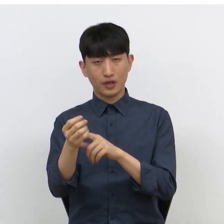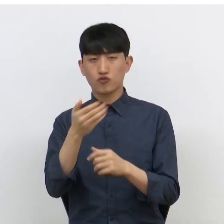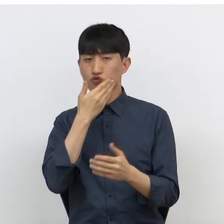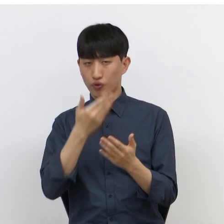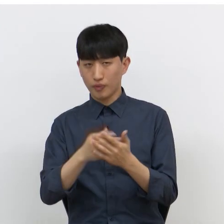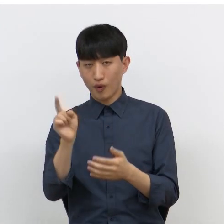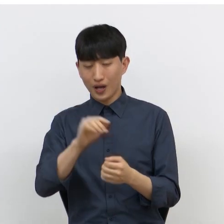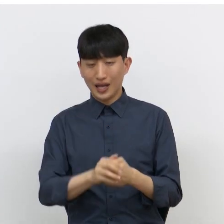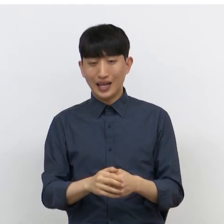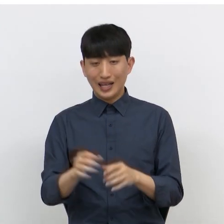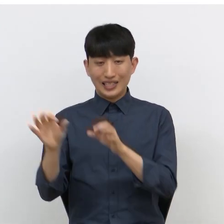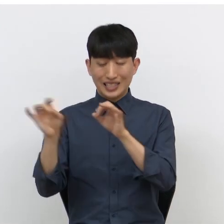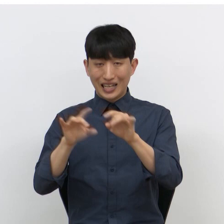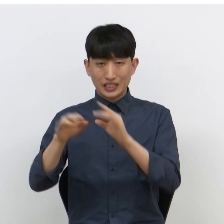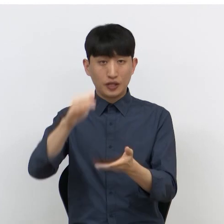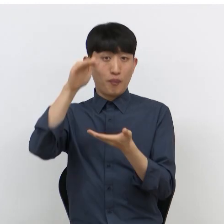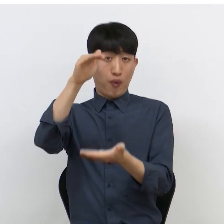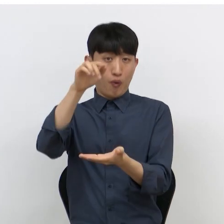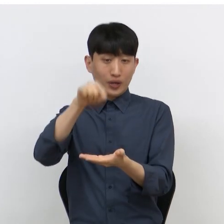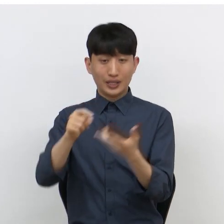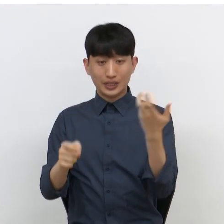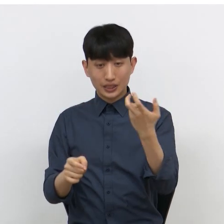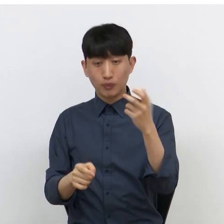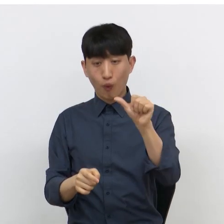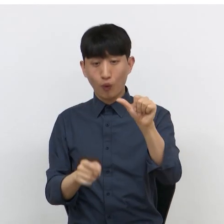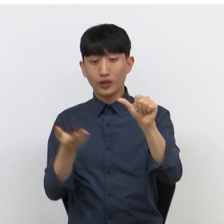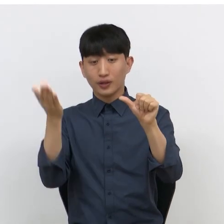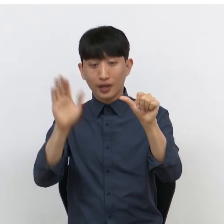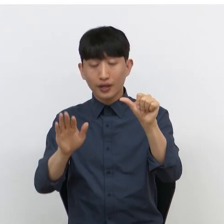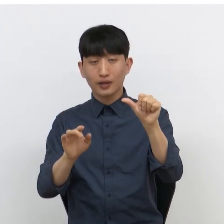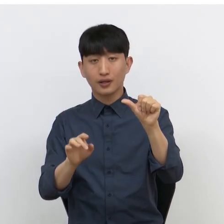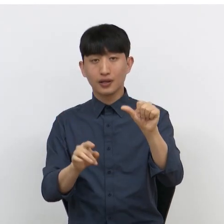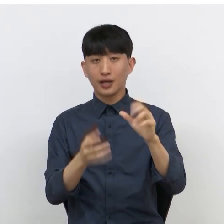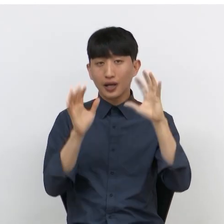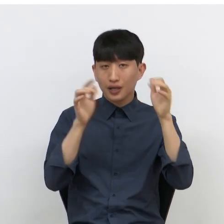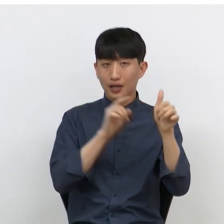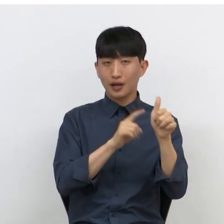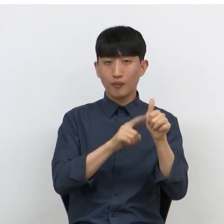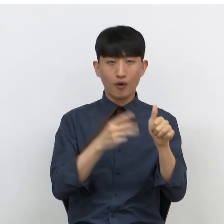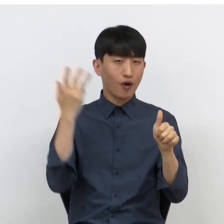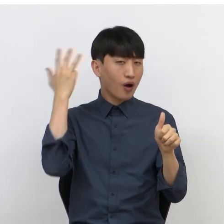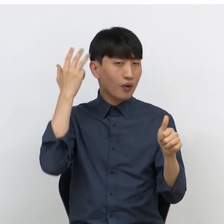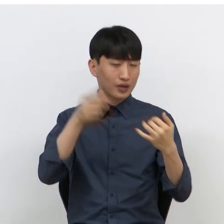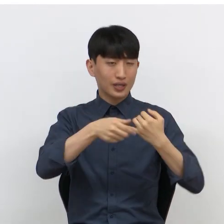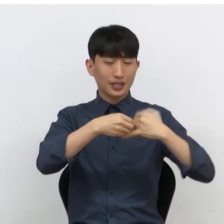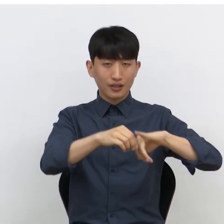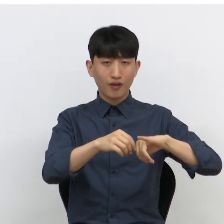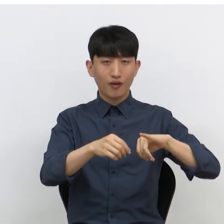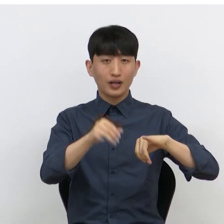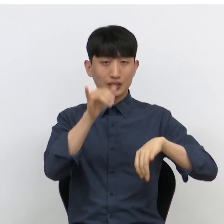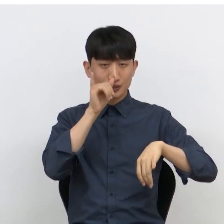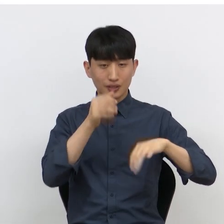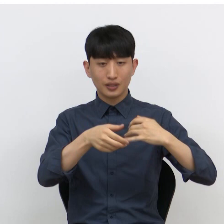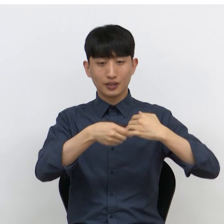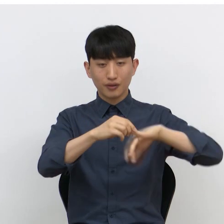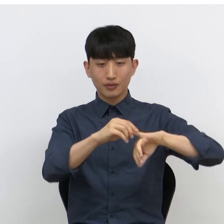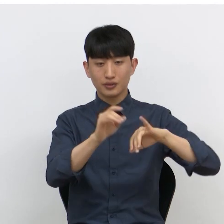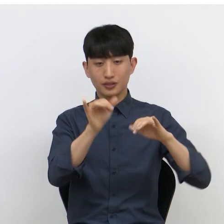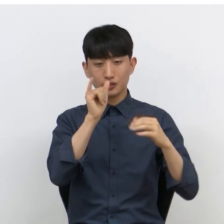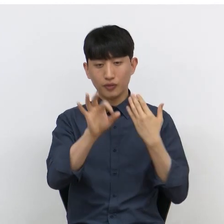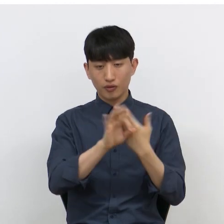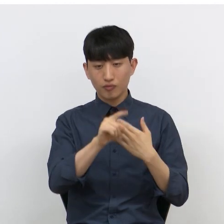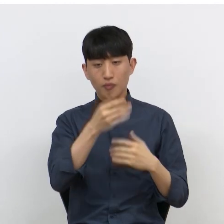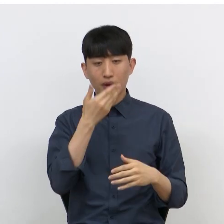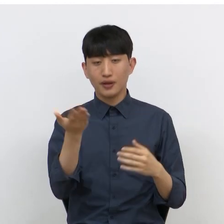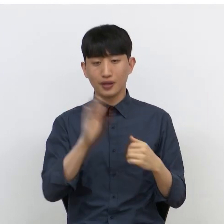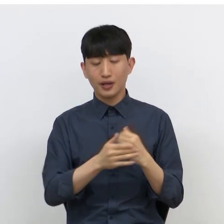자극폭이 이와 같이 75인데 이 아동이 만약에 어떤 기형이 있다거나 그러면 이 정도 충분히 가능한데 기형도